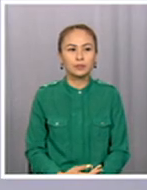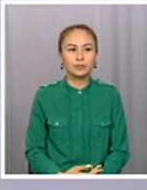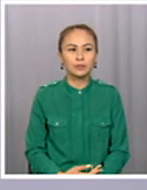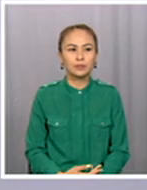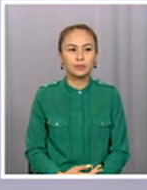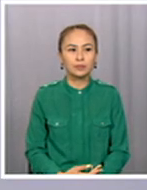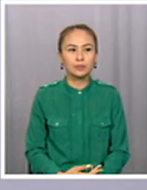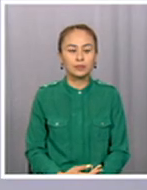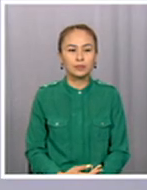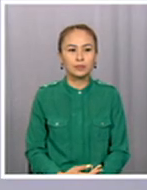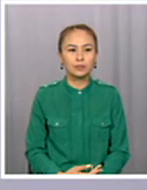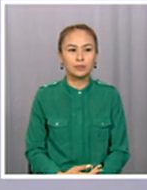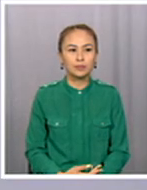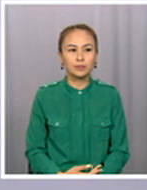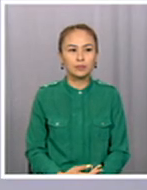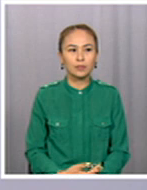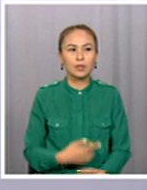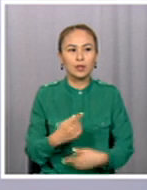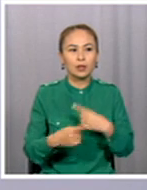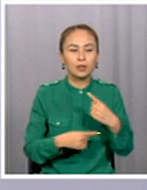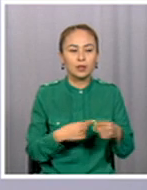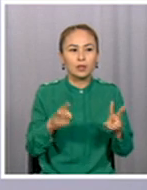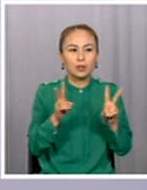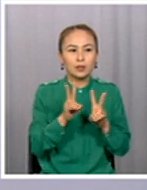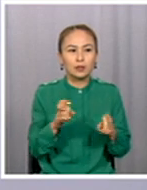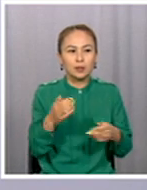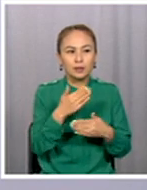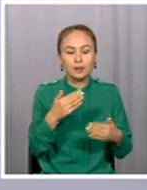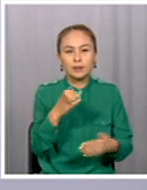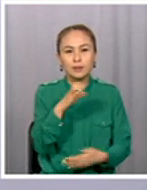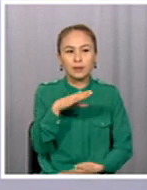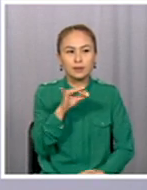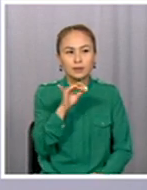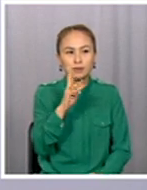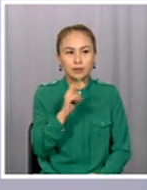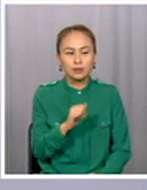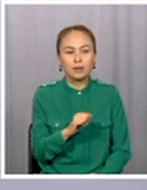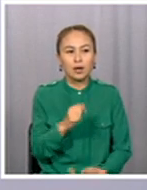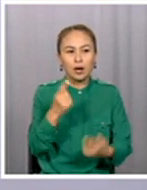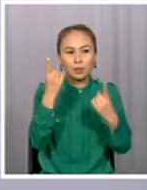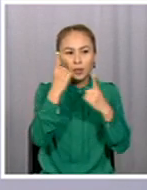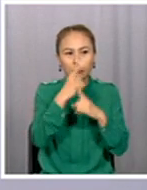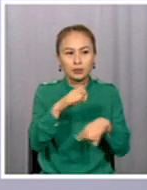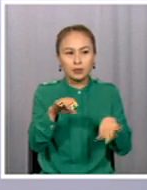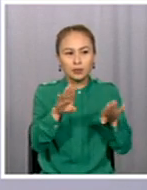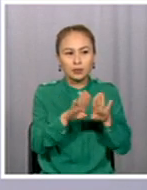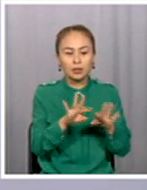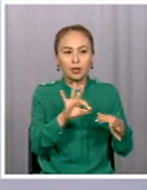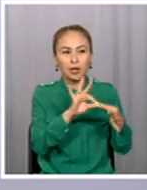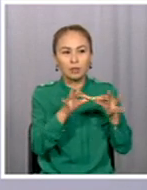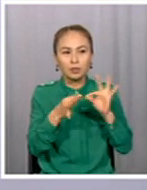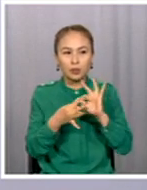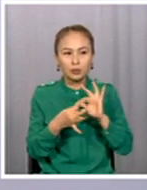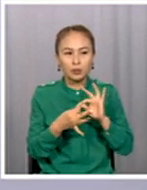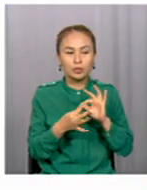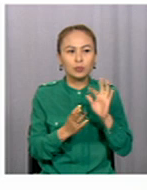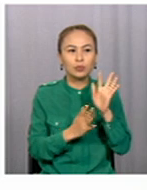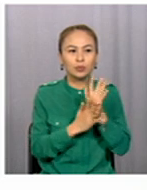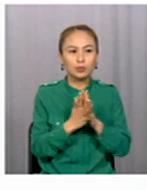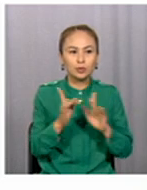балар, бүгінгі тақырыбымызға да келіп жеттік. Статистика. Статистика – ақпараттық деректерді